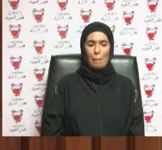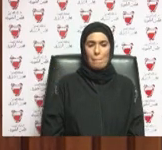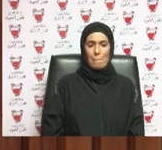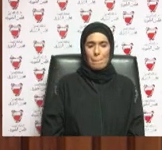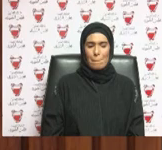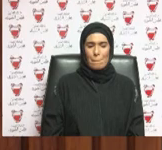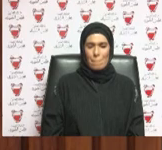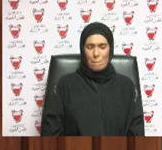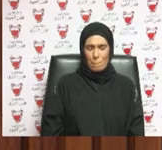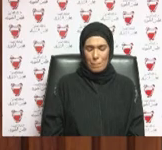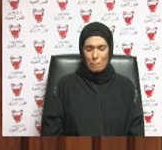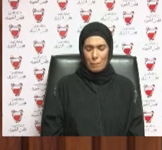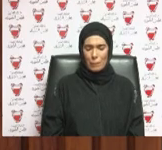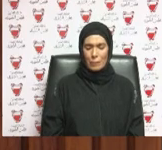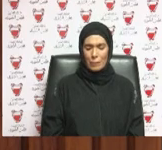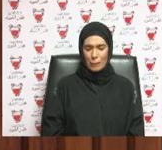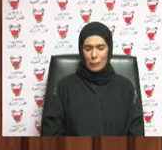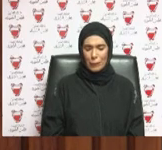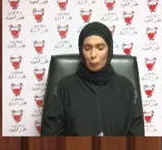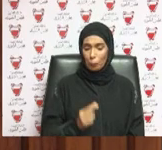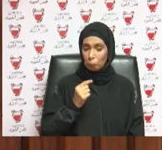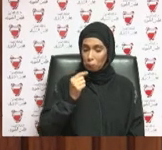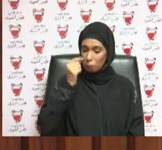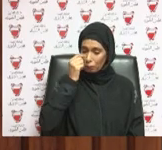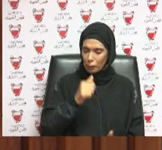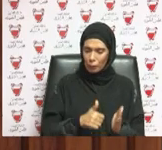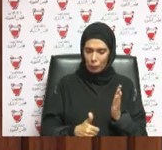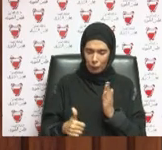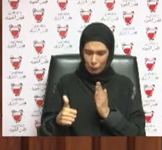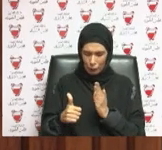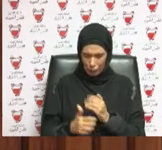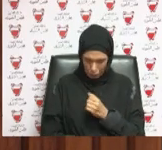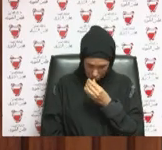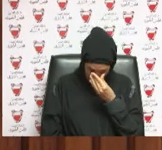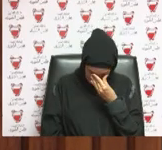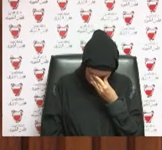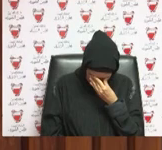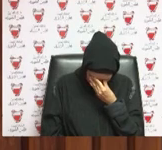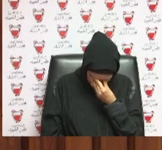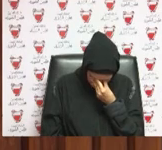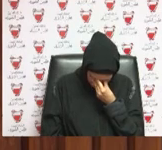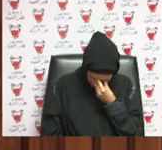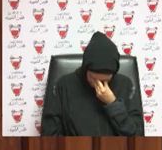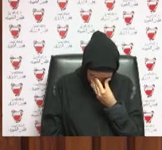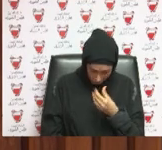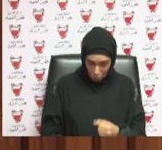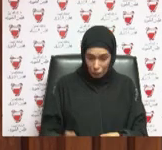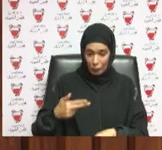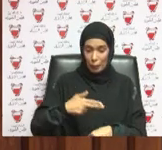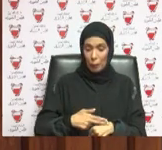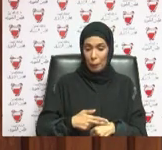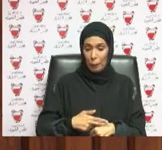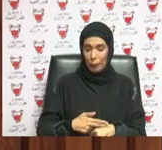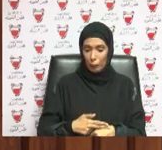التي يتمتع بالصفات القيادية التي يتمتع بها عمه المرحوم.